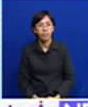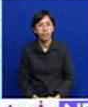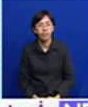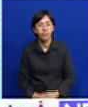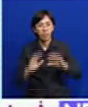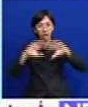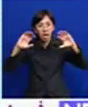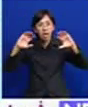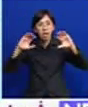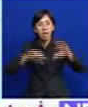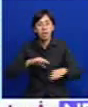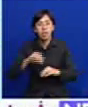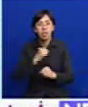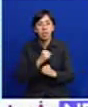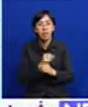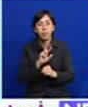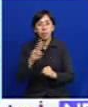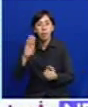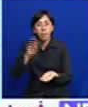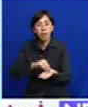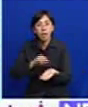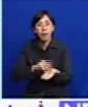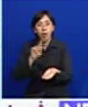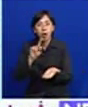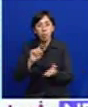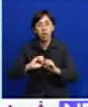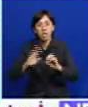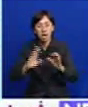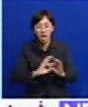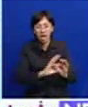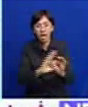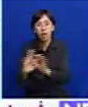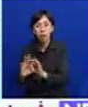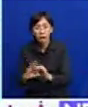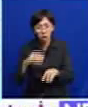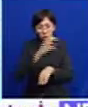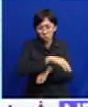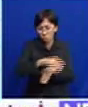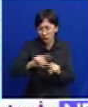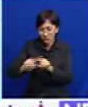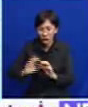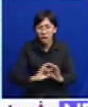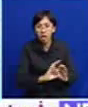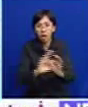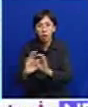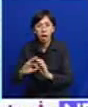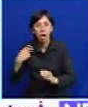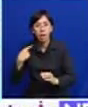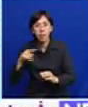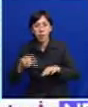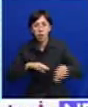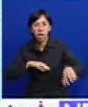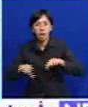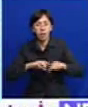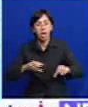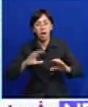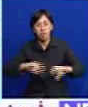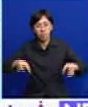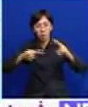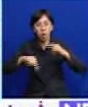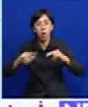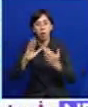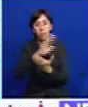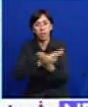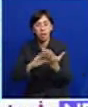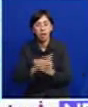รัฐบาลก็เดินหน้าจะทำระบบฐานข้อมูลของประเทศให้มีความเชื่อมโยงครอบคลุมทุกด้านเพื่อประโยชน์ต่อการบริหารประเทศพร้อมระบ